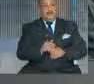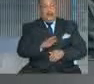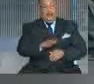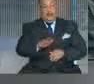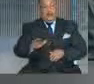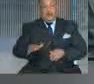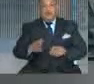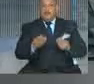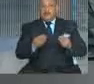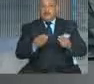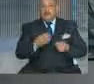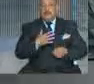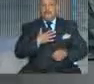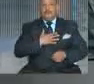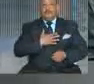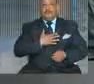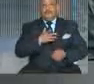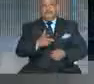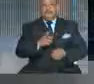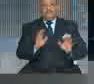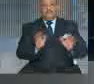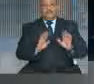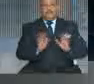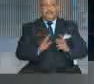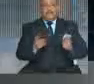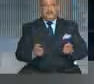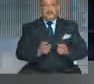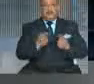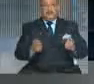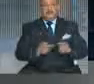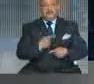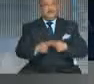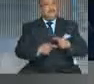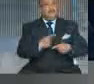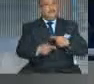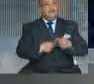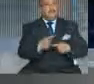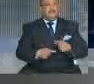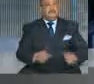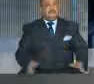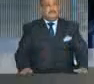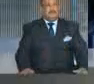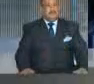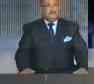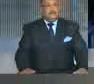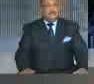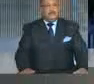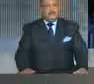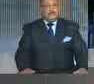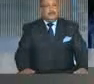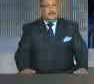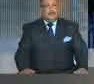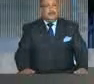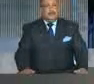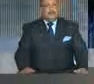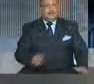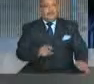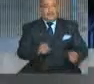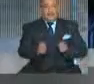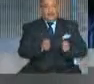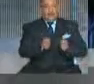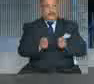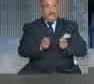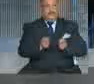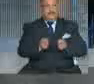أضفنا الحوار أضفنا الديكور. هو راهو المسرح هو اللي يعطي يكون التلميذ، يكون شخصية